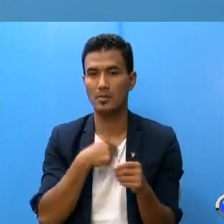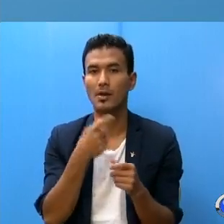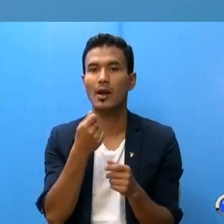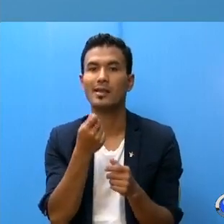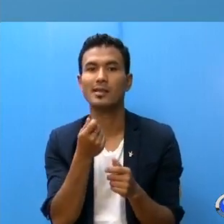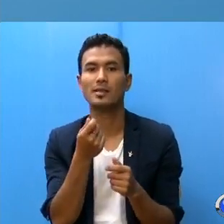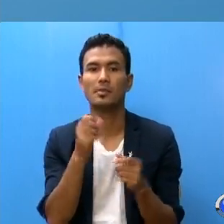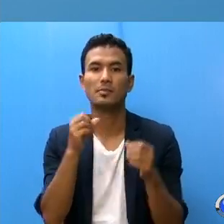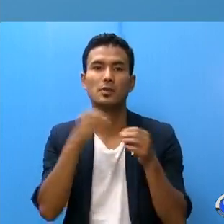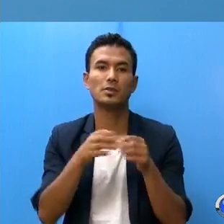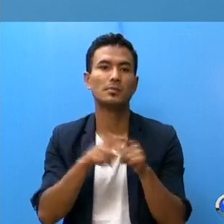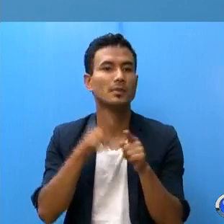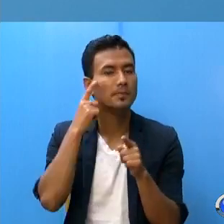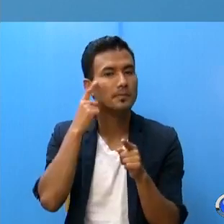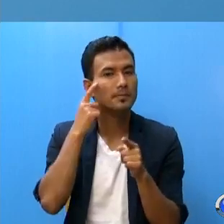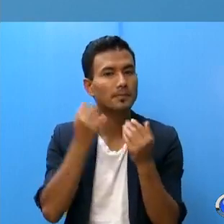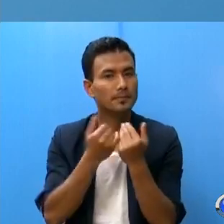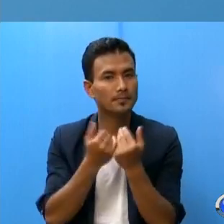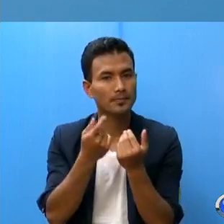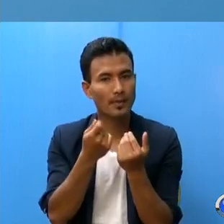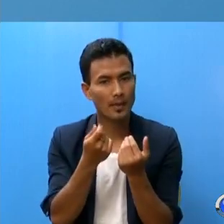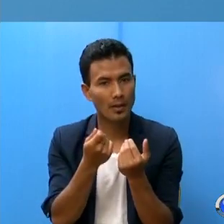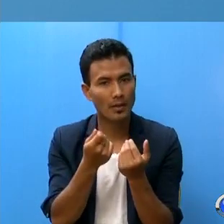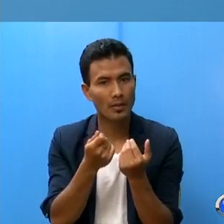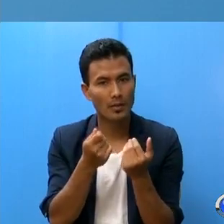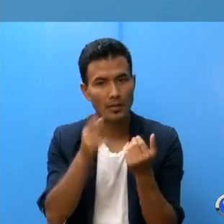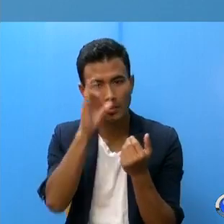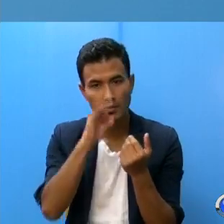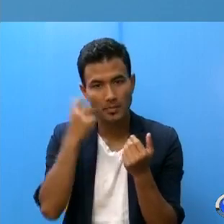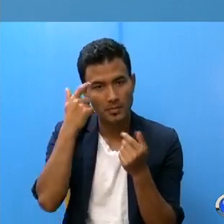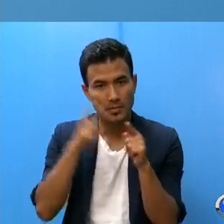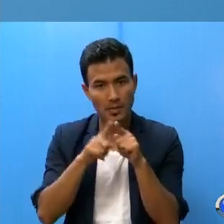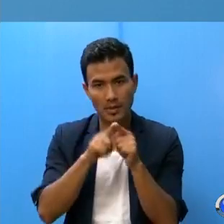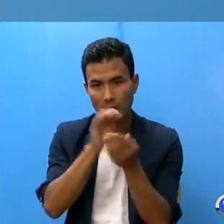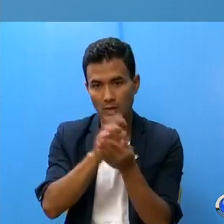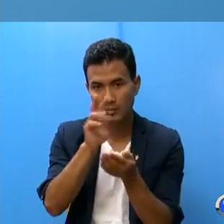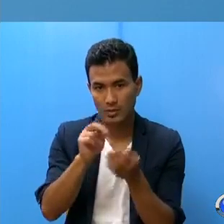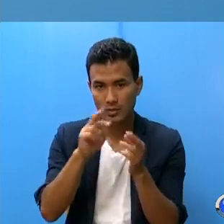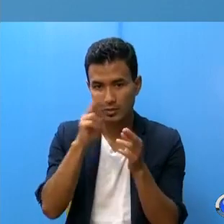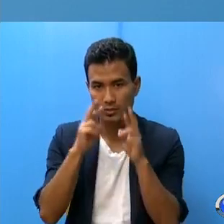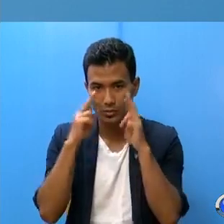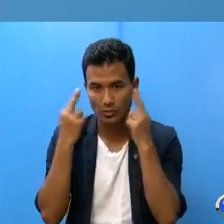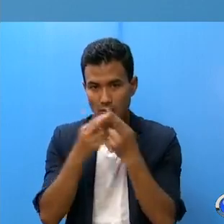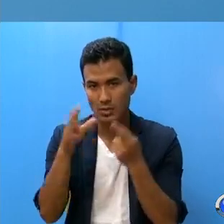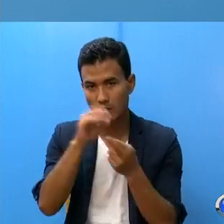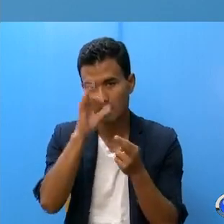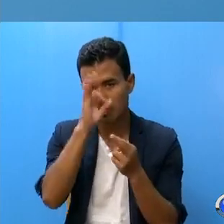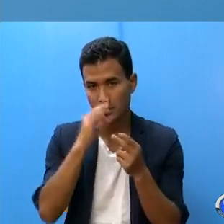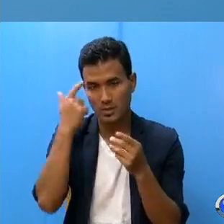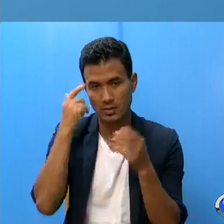ज्बाड़ने लगाने लिफस्टा शर्चुणी कर दो में